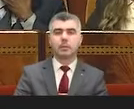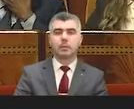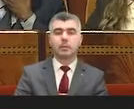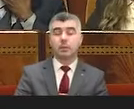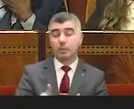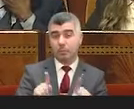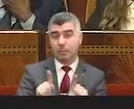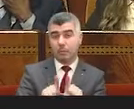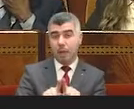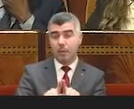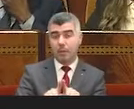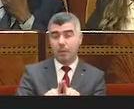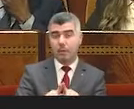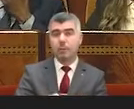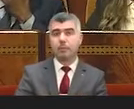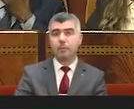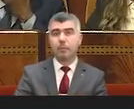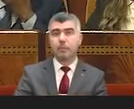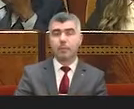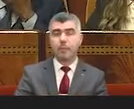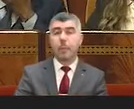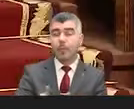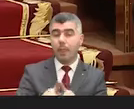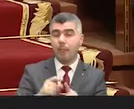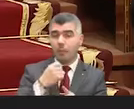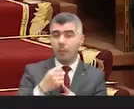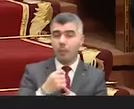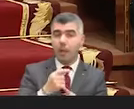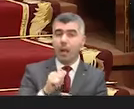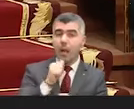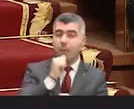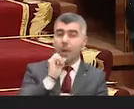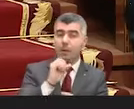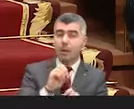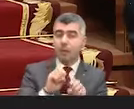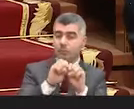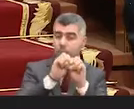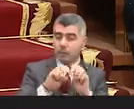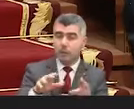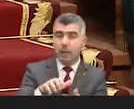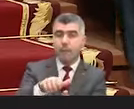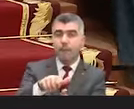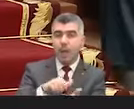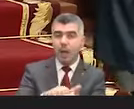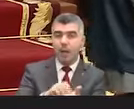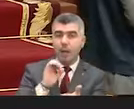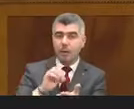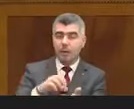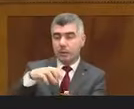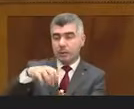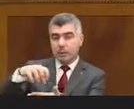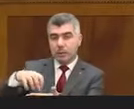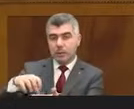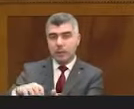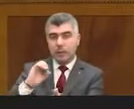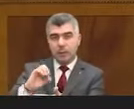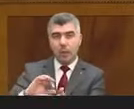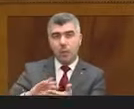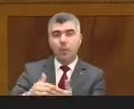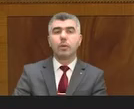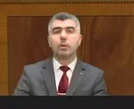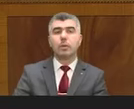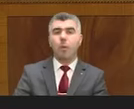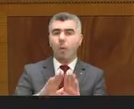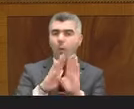الوضع يعني واحد التأثير على المياه ديال الراهي، فباستثناء الحوض ديال لوكوس وسبو شهدت